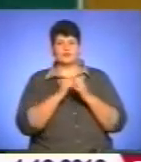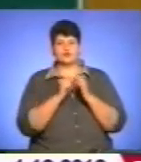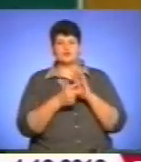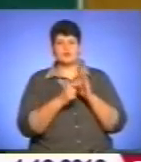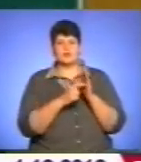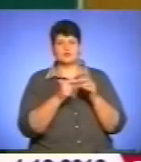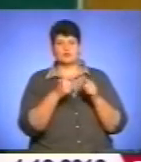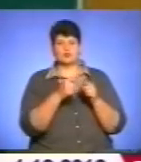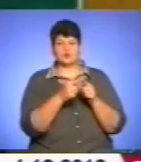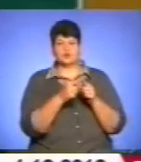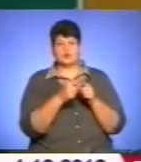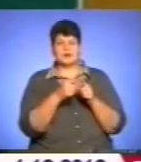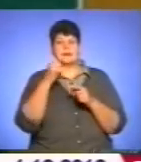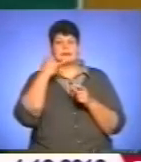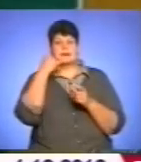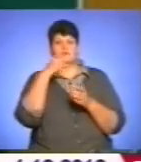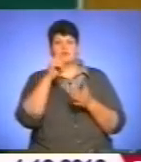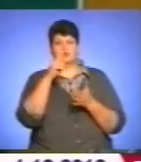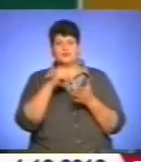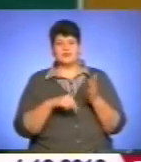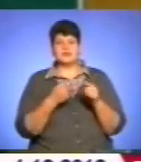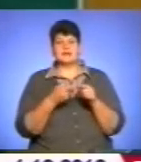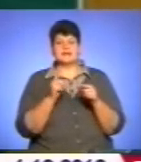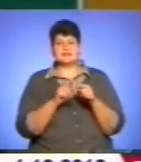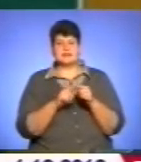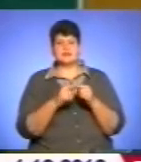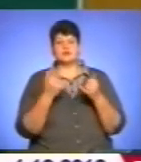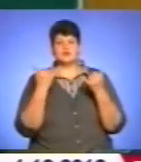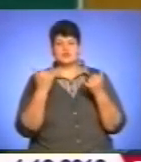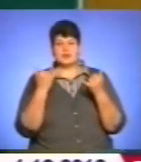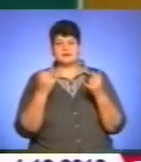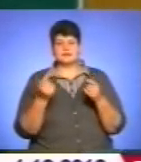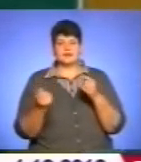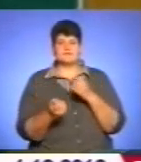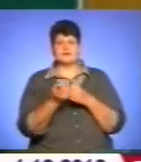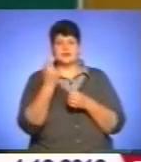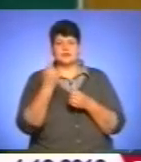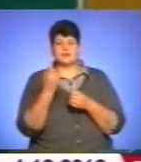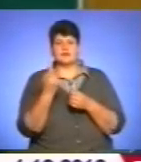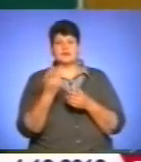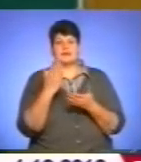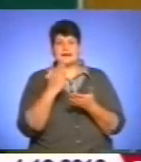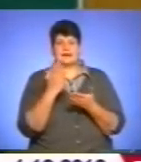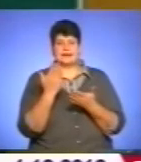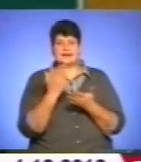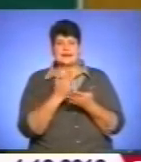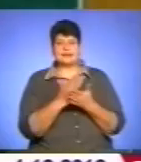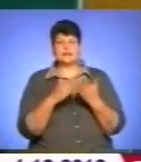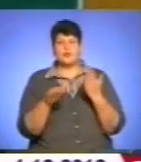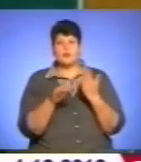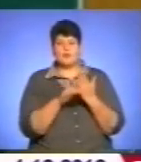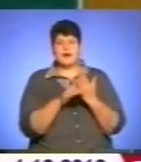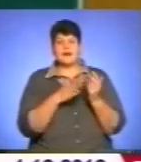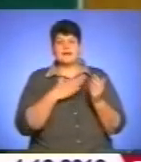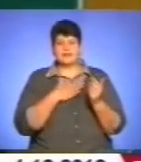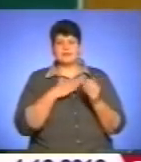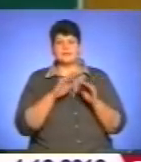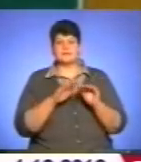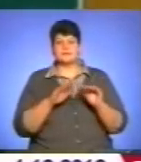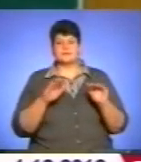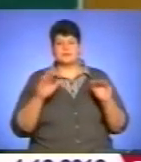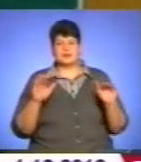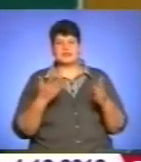– це такий сучасний винахід в соціальній сфері, який допомагає нам, підліткам, в яких